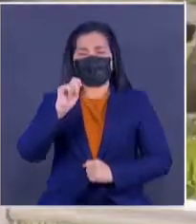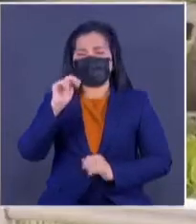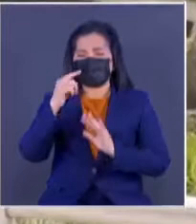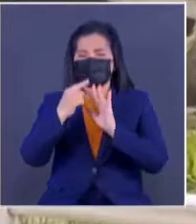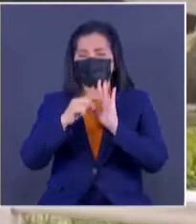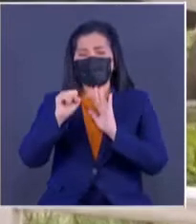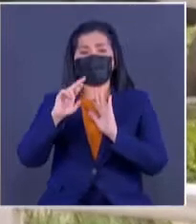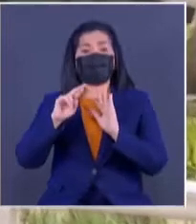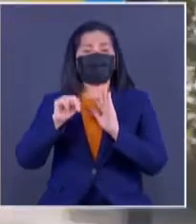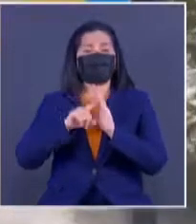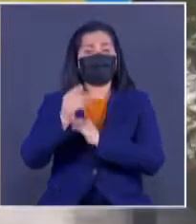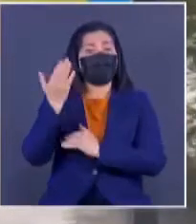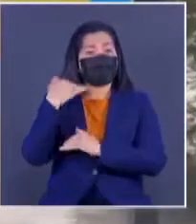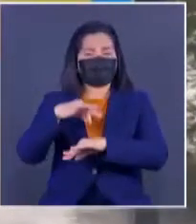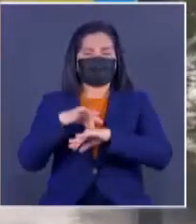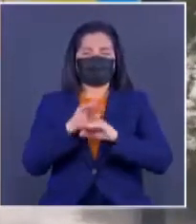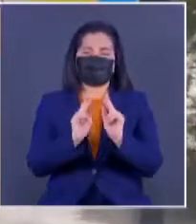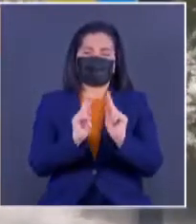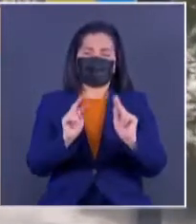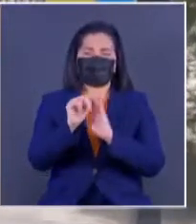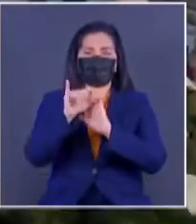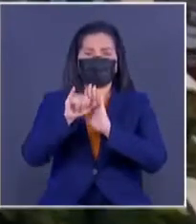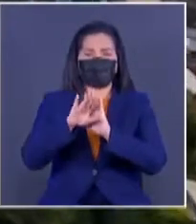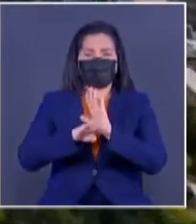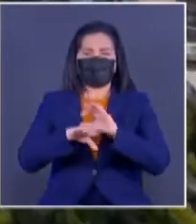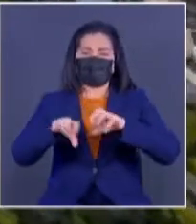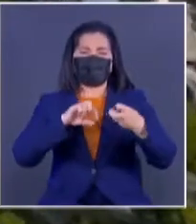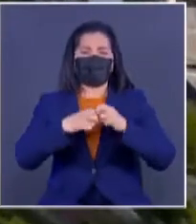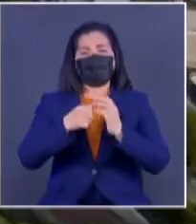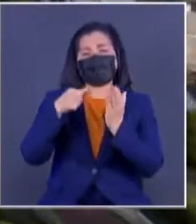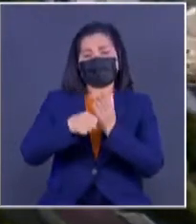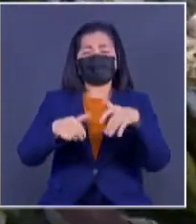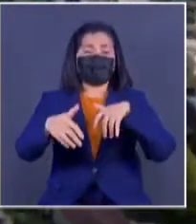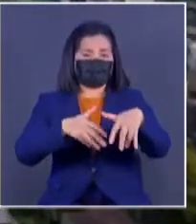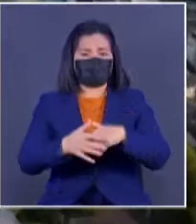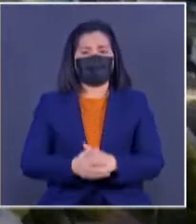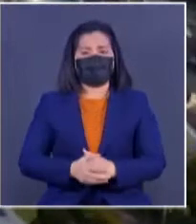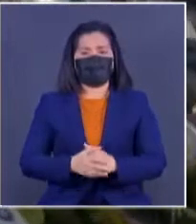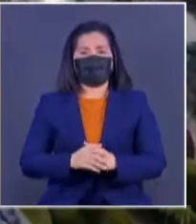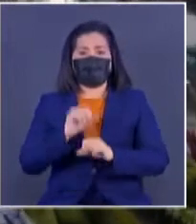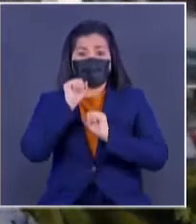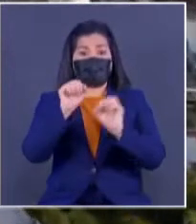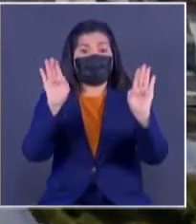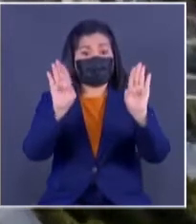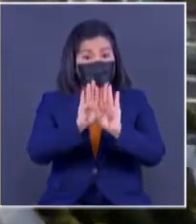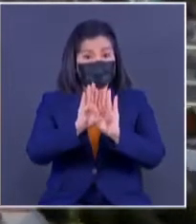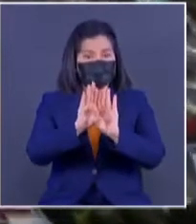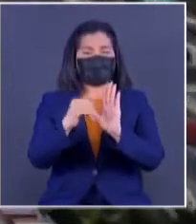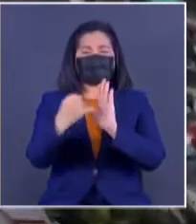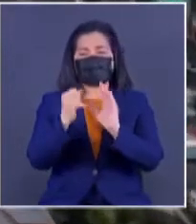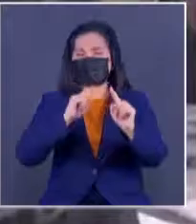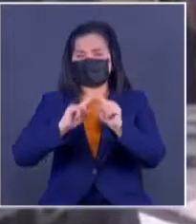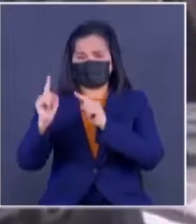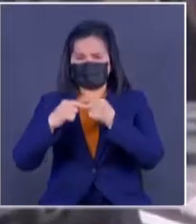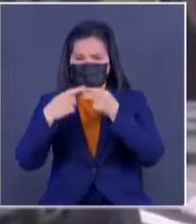ครับอดีตกรรมการนโยบายและกำกับบริหารหนี้สาธารณะซึ่งก็ประเมินออกมาว่ามาตรการล็อกดาวน์ครั้งล่าสุดนี้แหละก็จะสร้